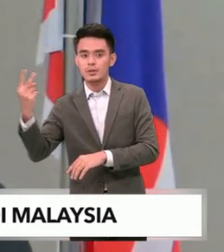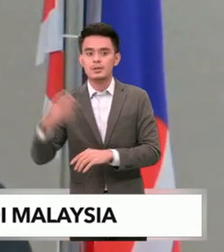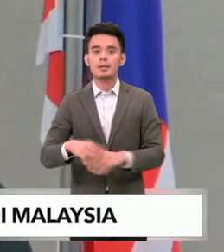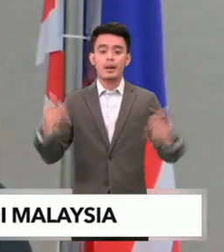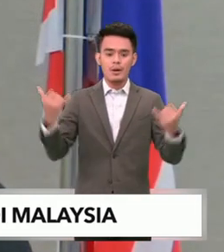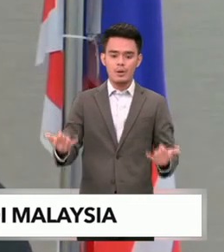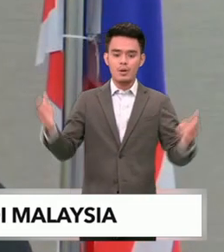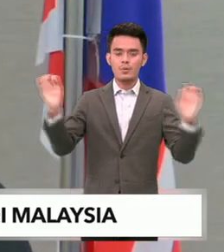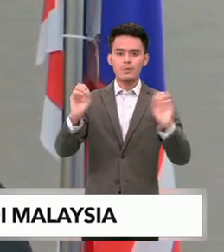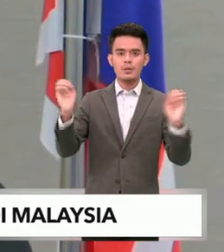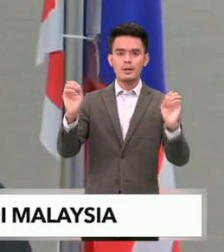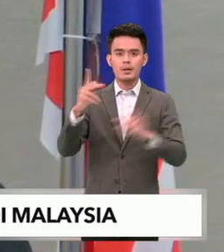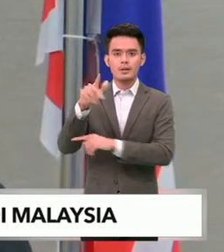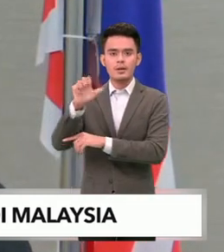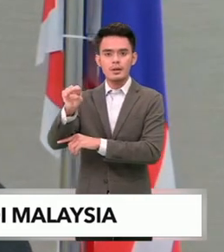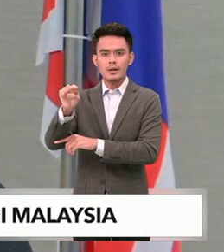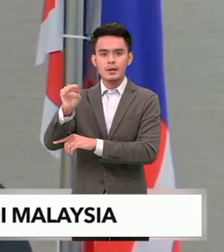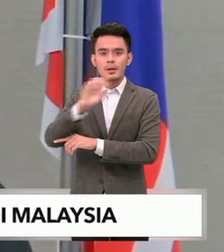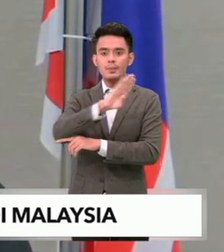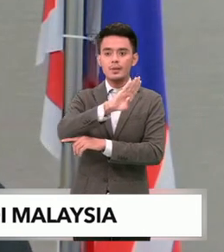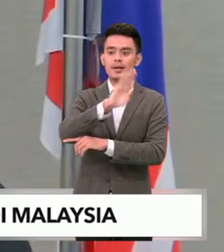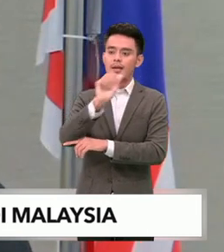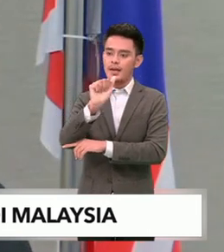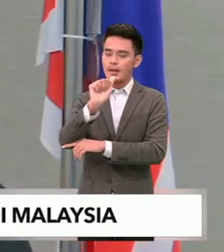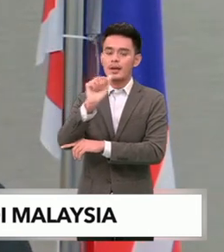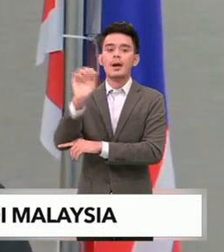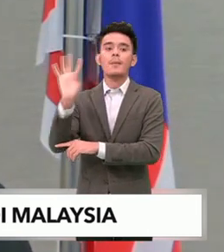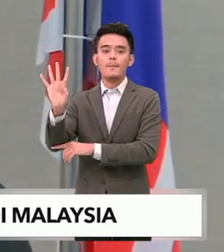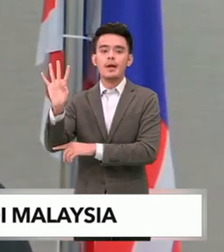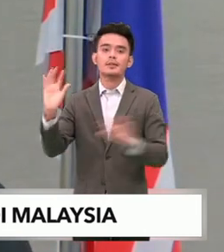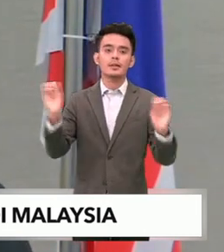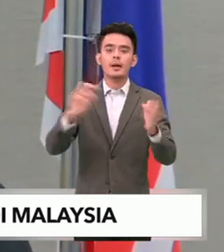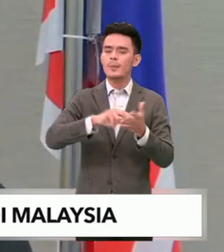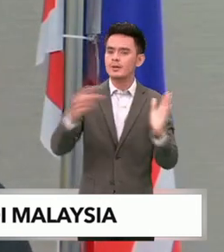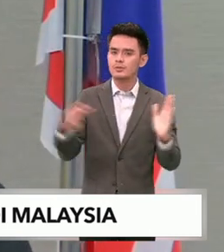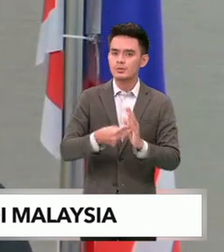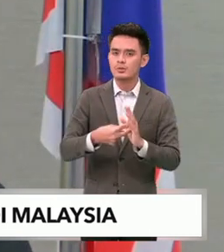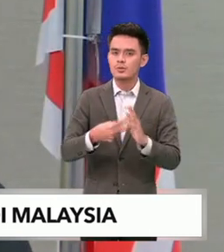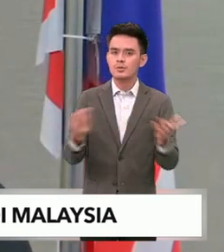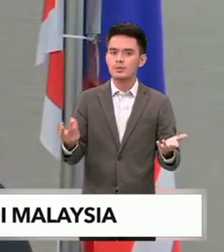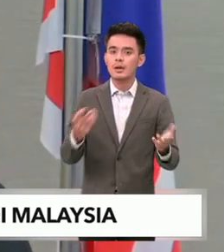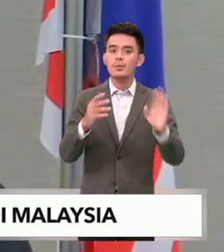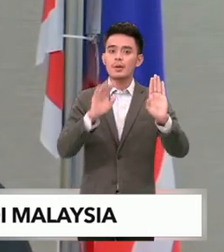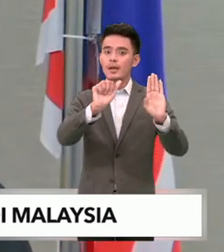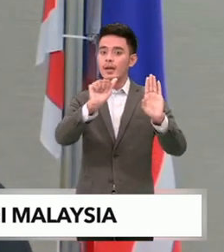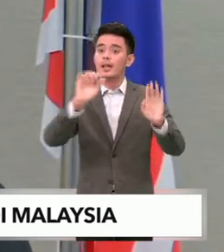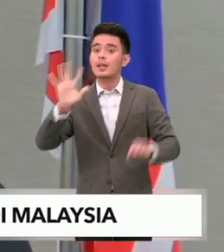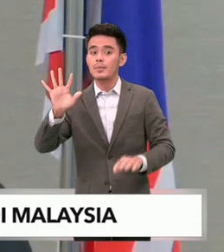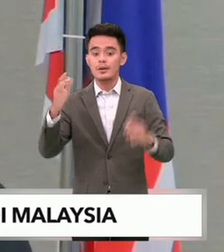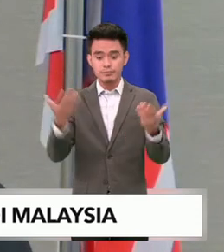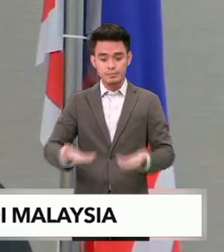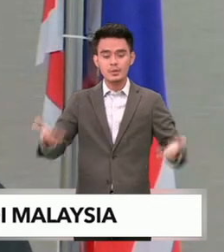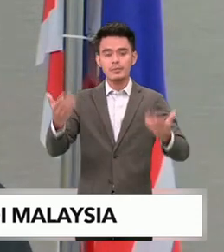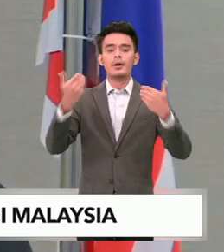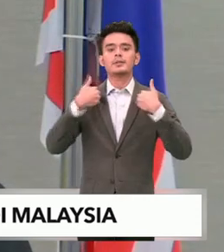ada kes BA4. Bermaksud bahawa BA5 sudah pun ada di